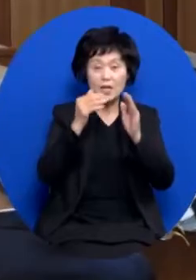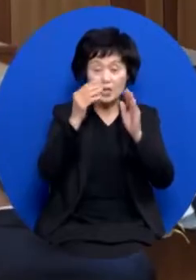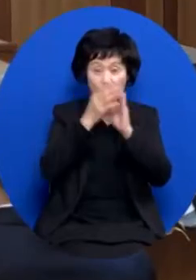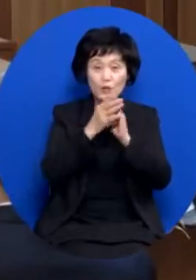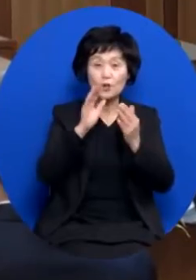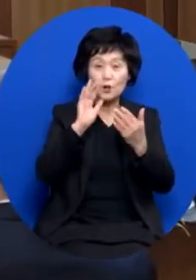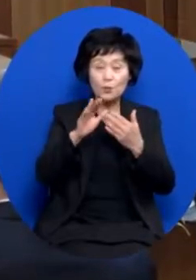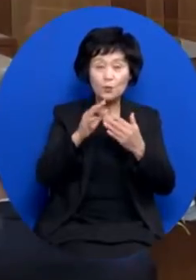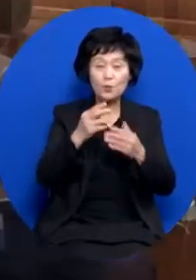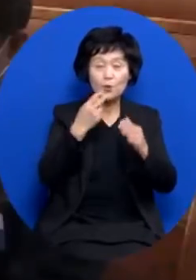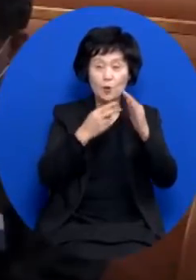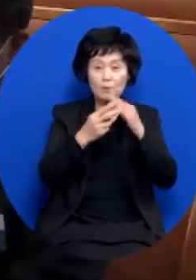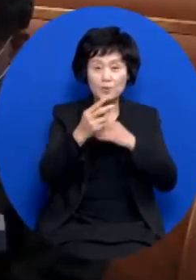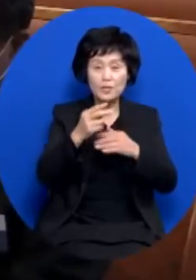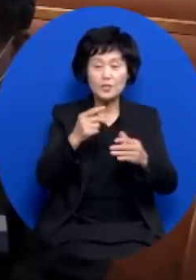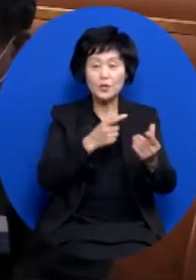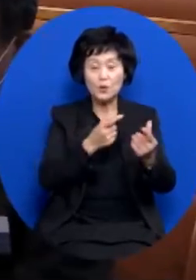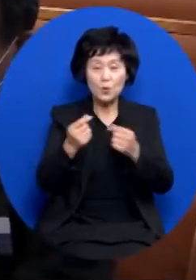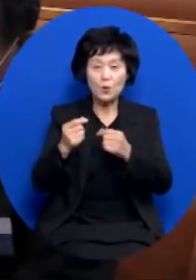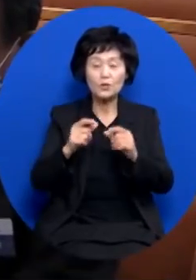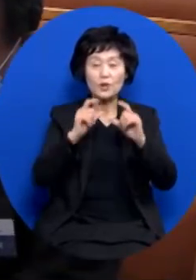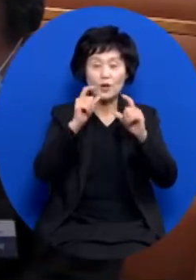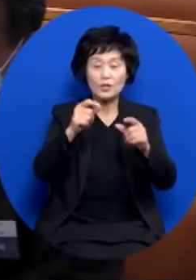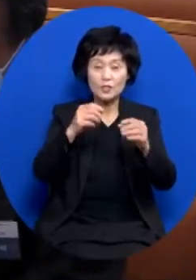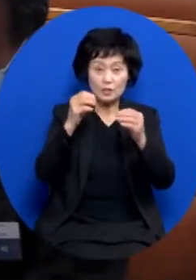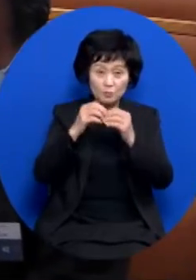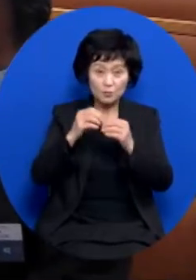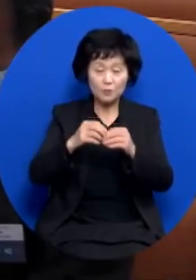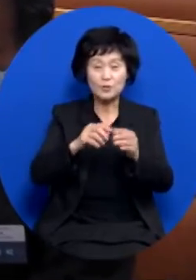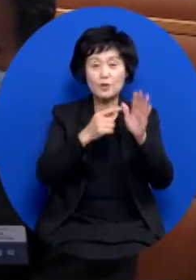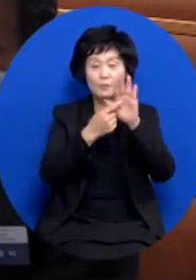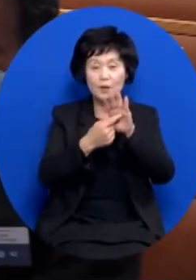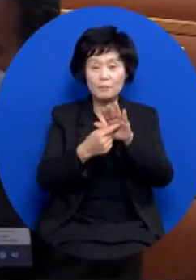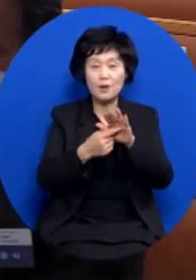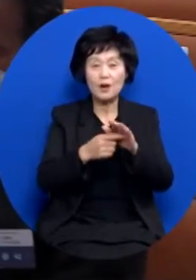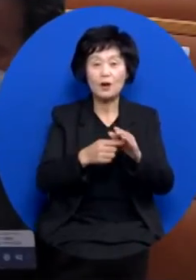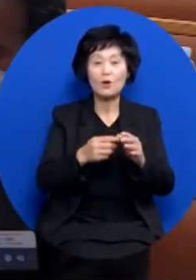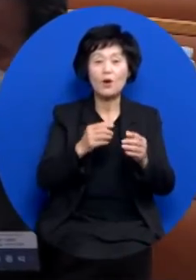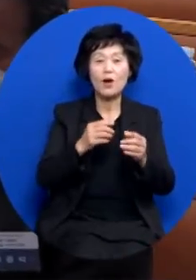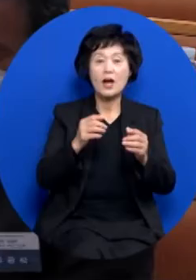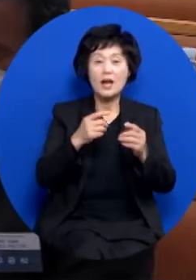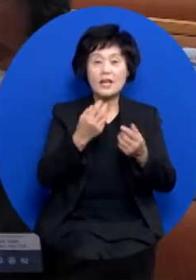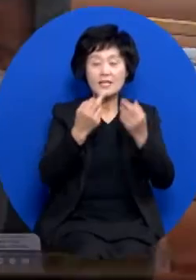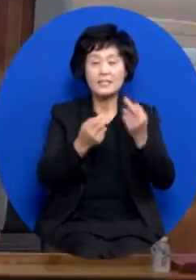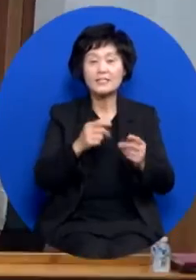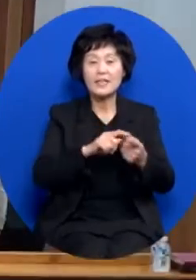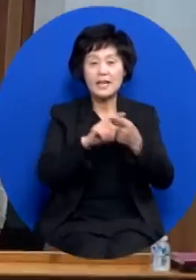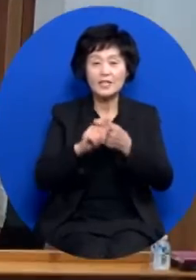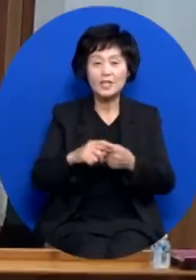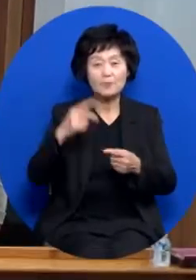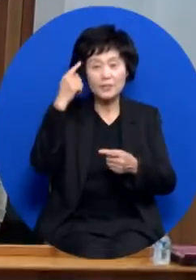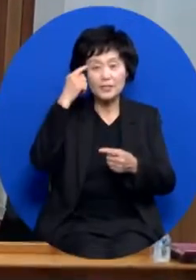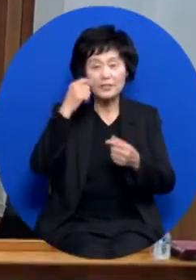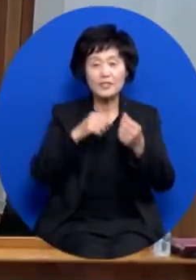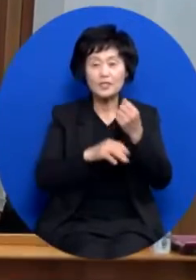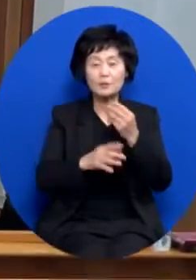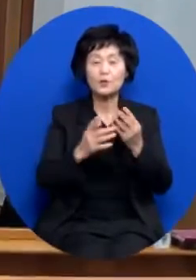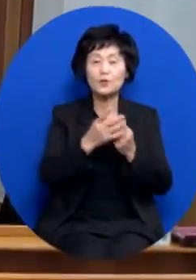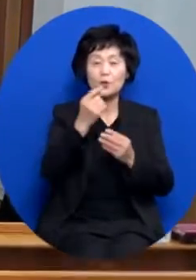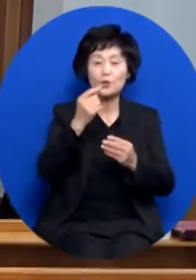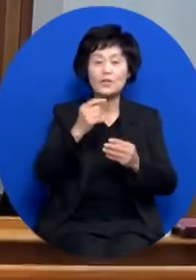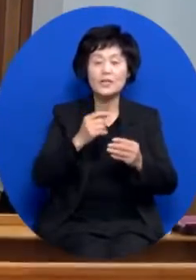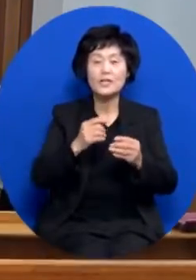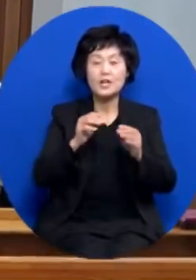비전 공동선언문을 발표하고 앞으로 양 교단이 형제연합정신을 바탕으로 함께 통일 운동을 전개할 것을 다짐했습니다